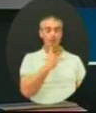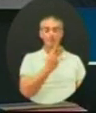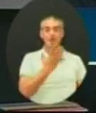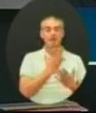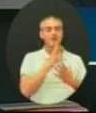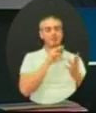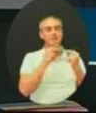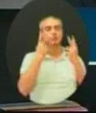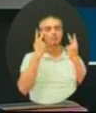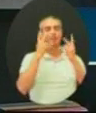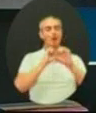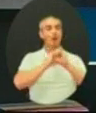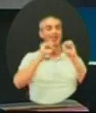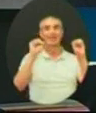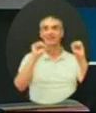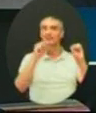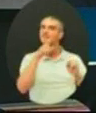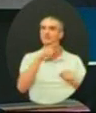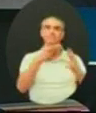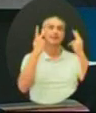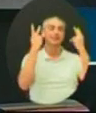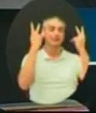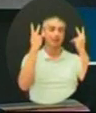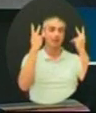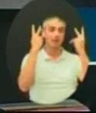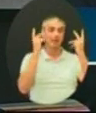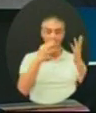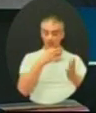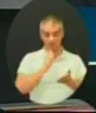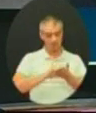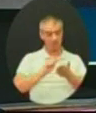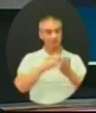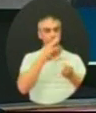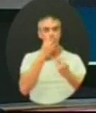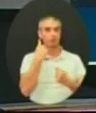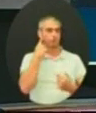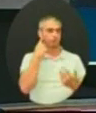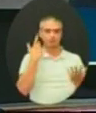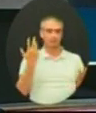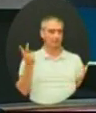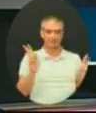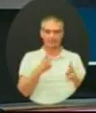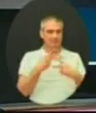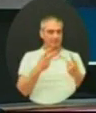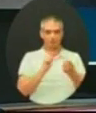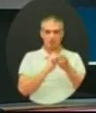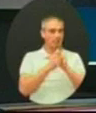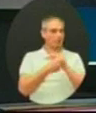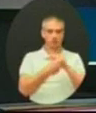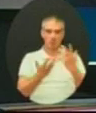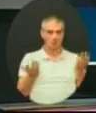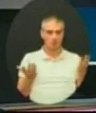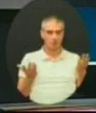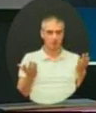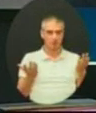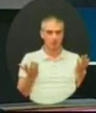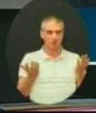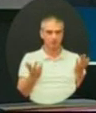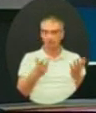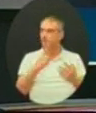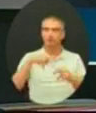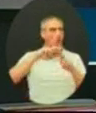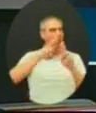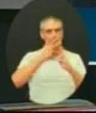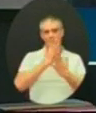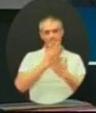דיברנו בעיקר על הגרעין, וזה היה העיקר, ולשאלות הכתבים שאמרו, תשמע, אבל אי אפשר באמת לשנות את הדבר הזה. המעצמות